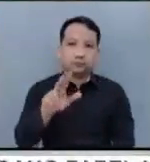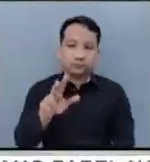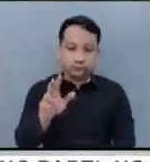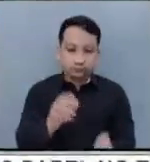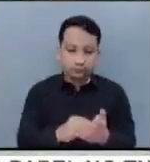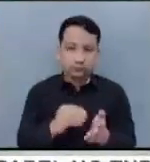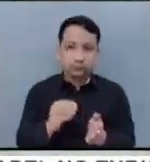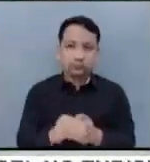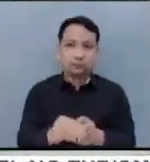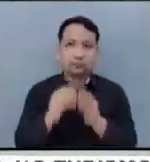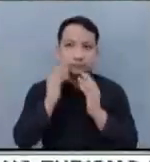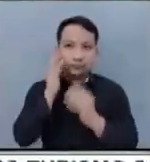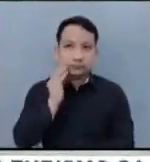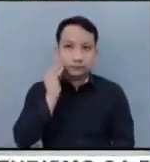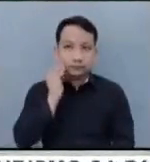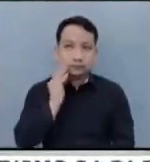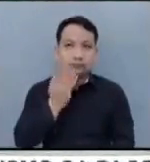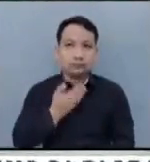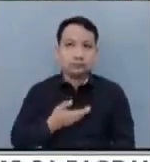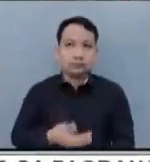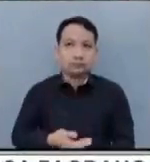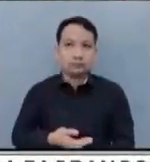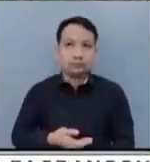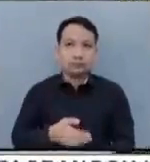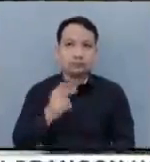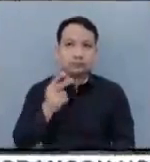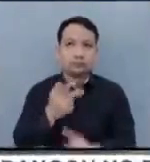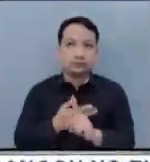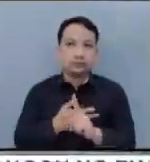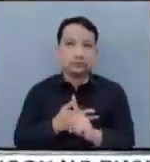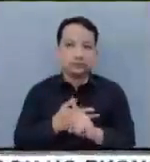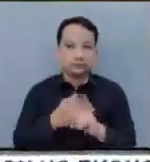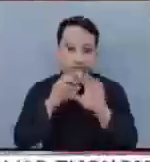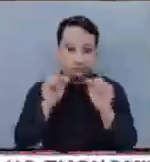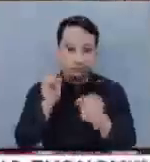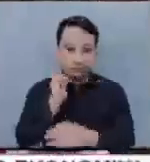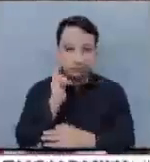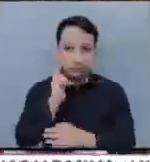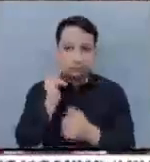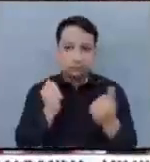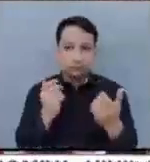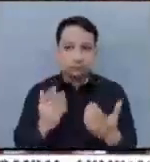nakaranas ng gutom sa huling tatlong buwan ng Duterte administration.